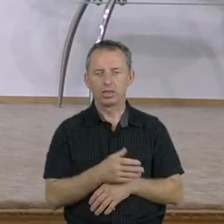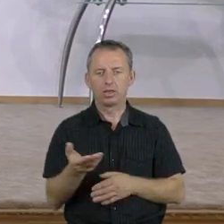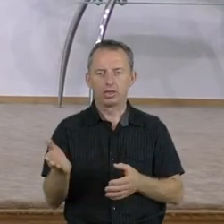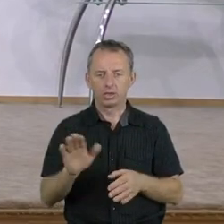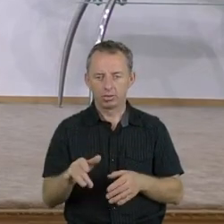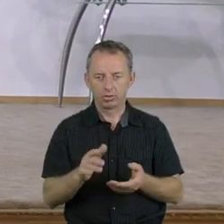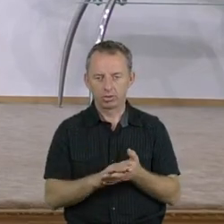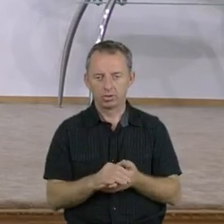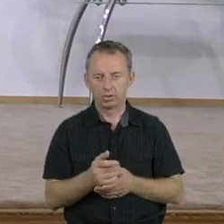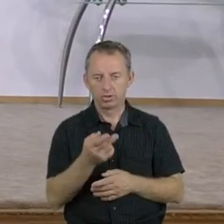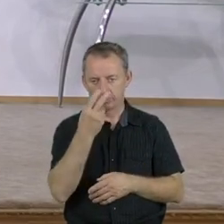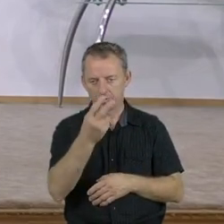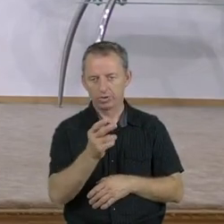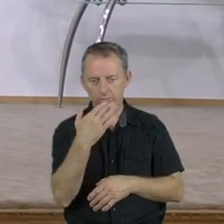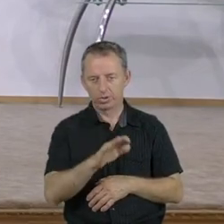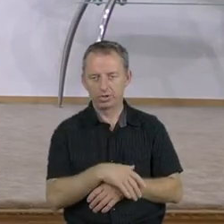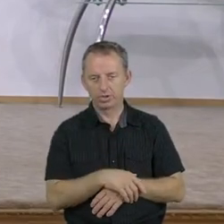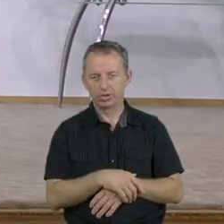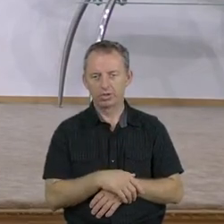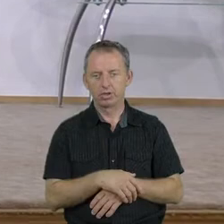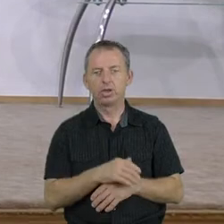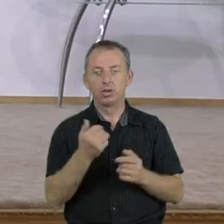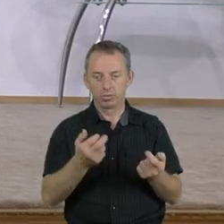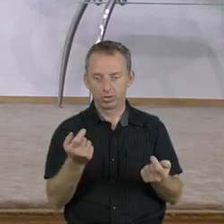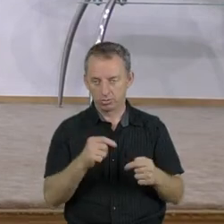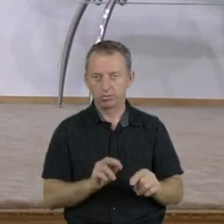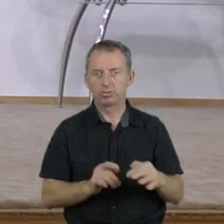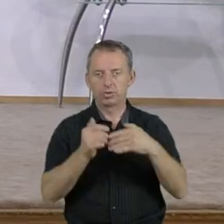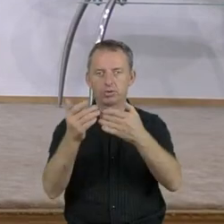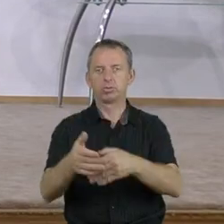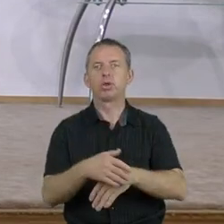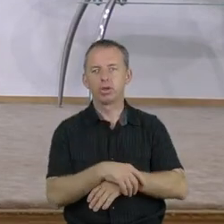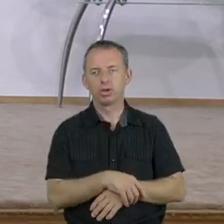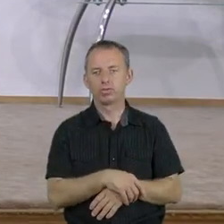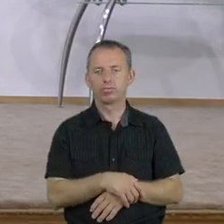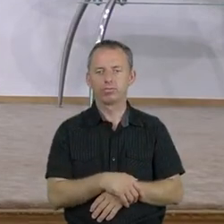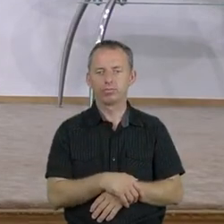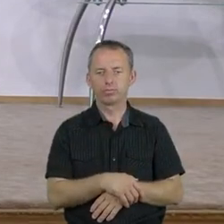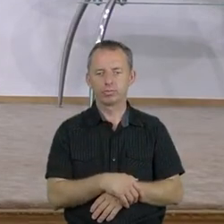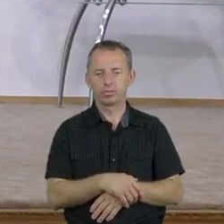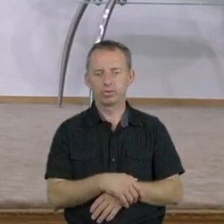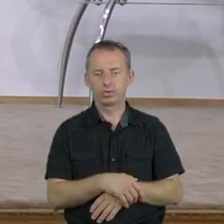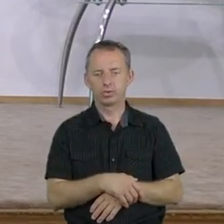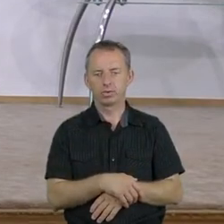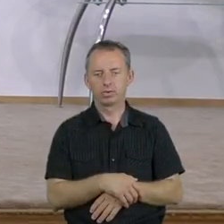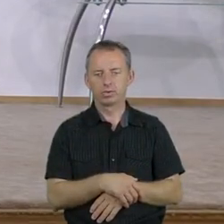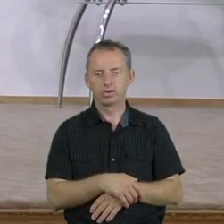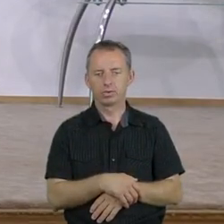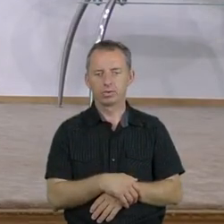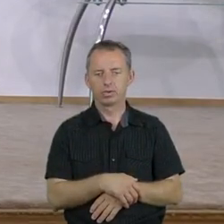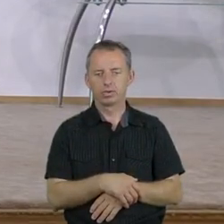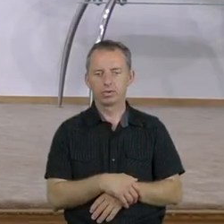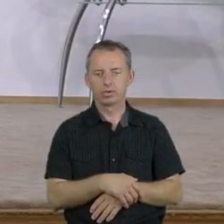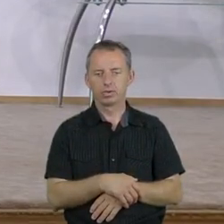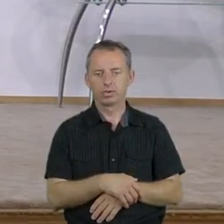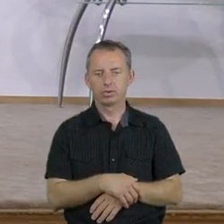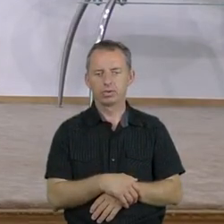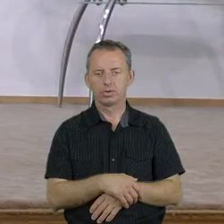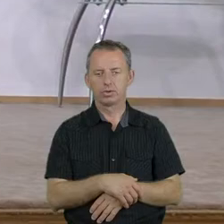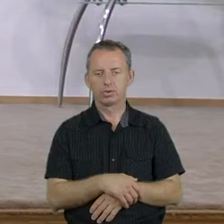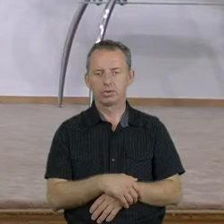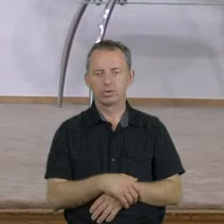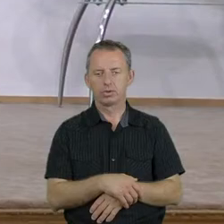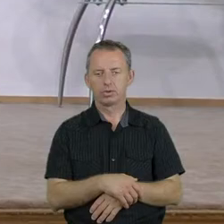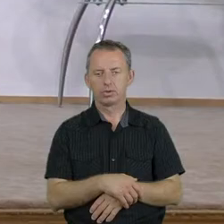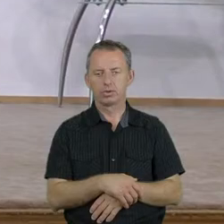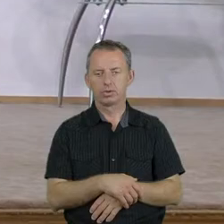są, nie widzę za bardzo, ale jeśli są, to możecie tu przejść do przodu. Ciocia Agata miała dzisiaj problem, zdaje się, z dotarciem, ale chyba